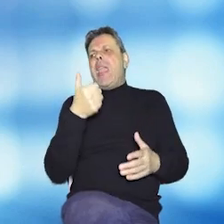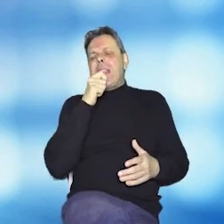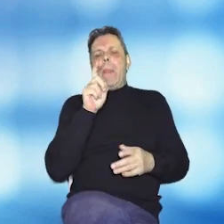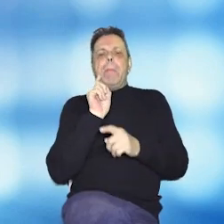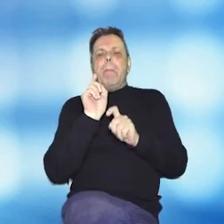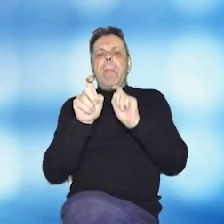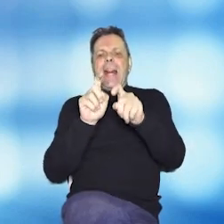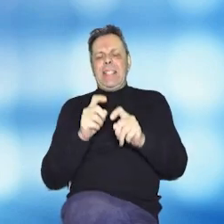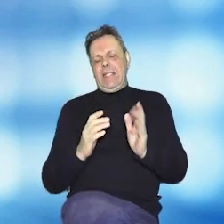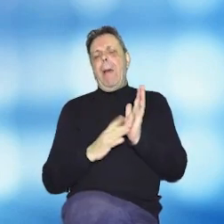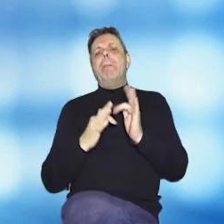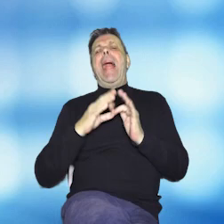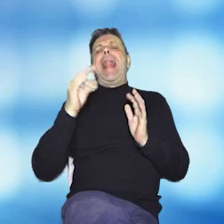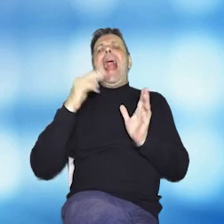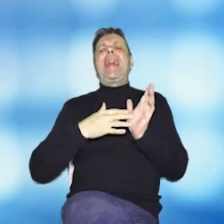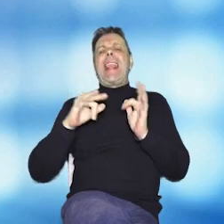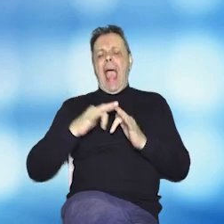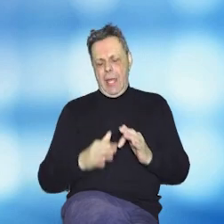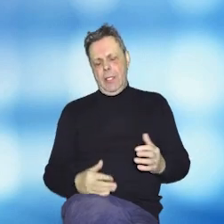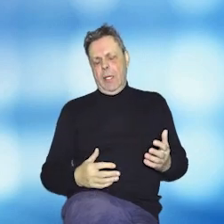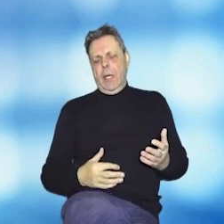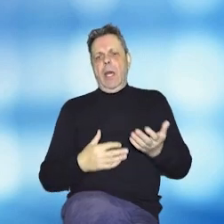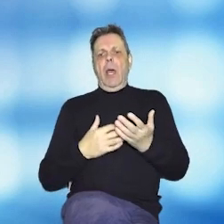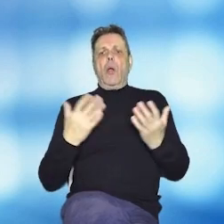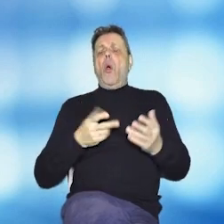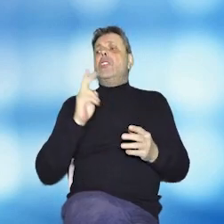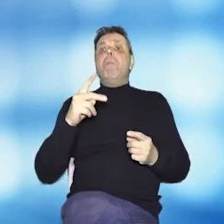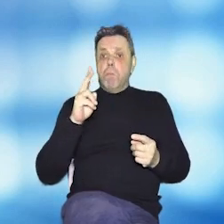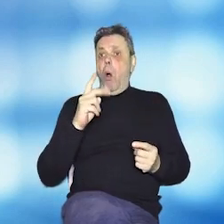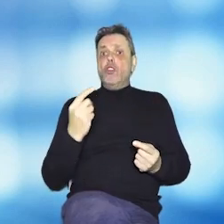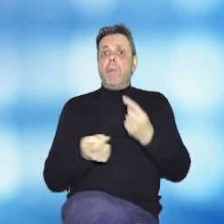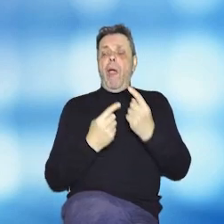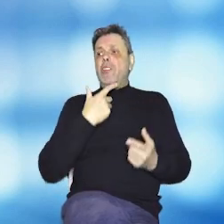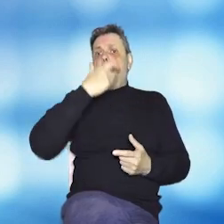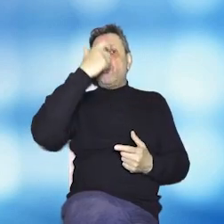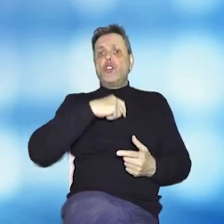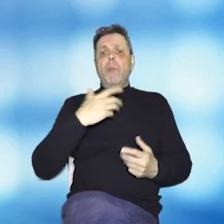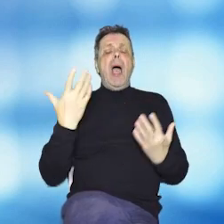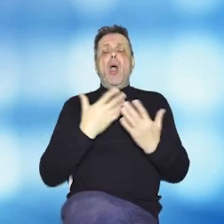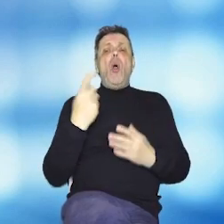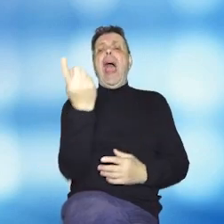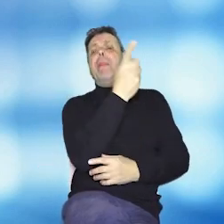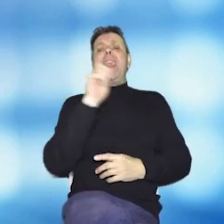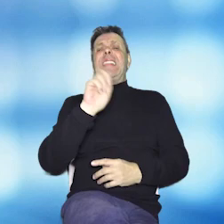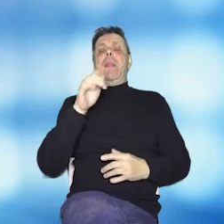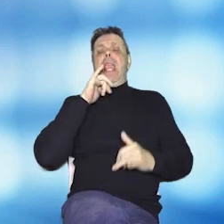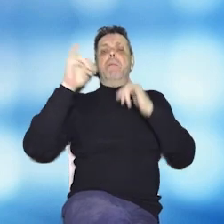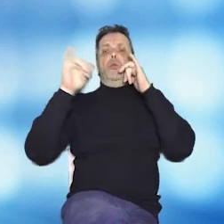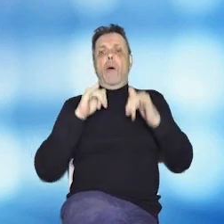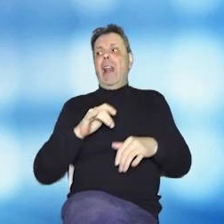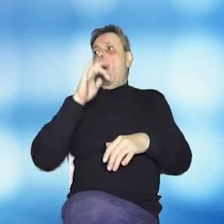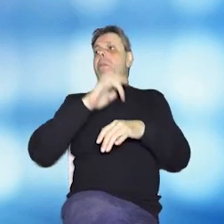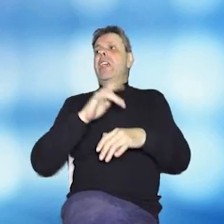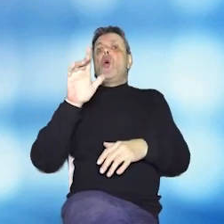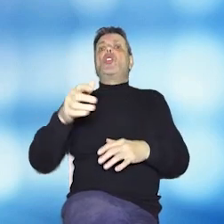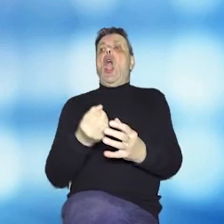parazit, uzročnik malarije, plazmodijum, koji se može pojaviti kod osobe koja nikad nije putovala u mjesto